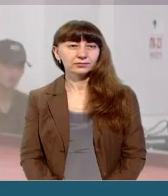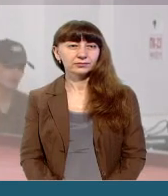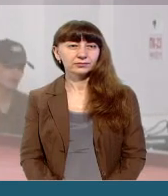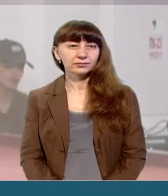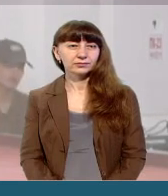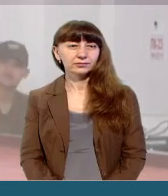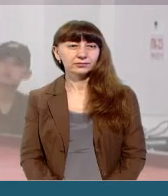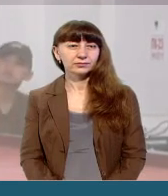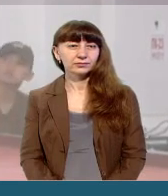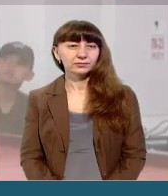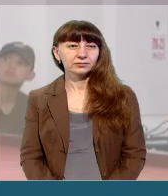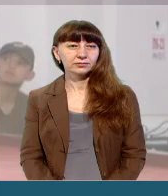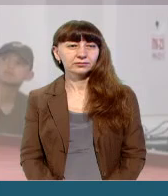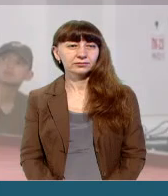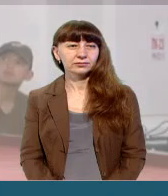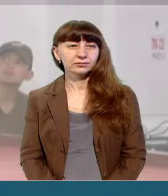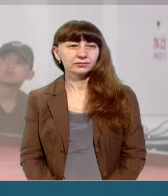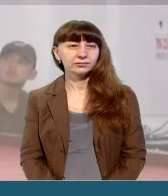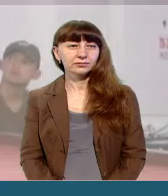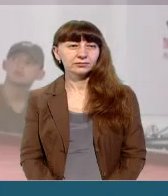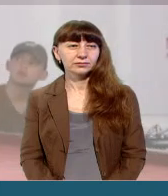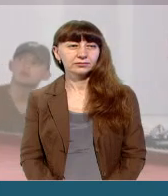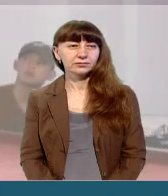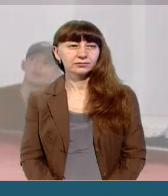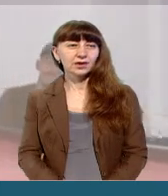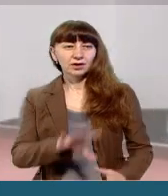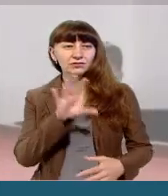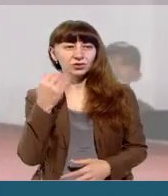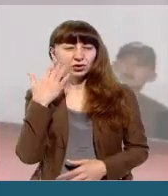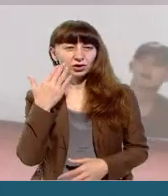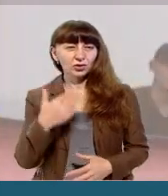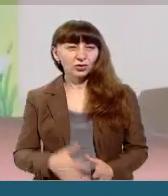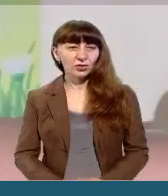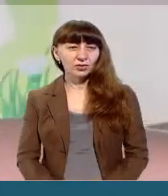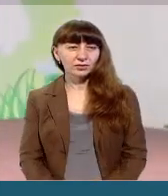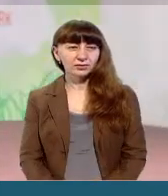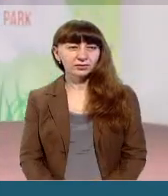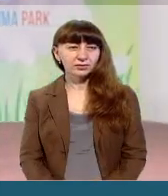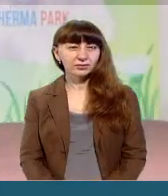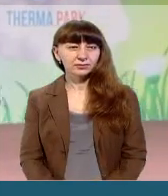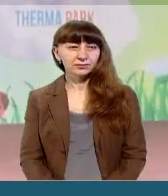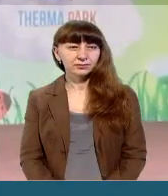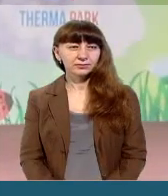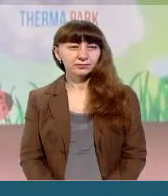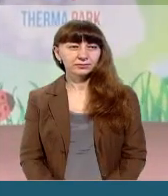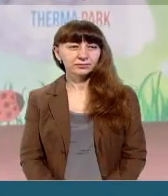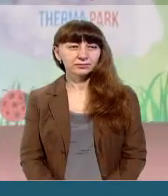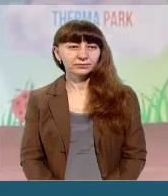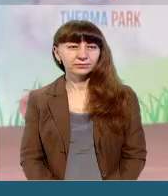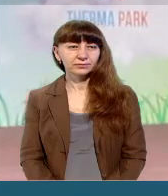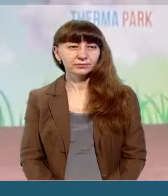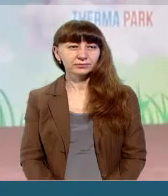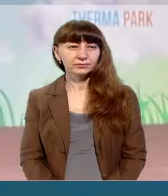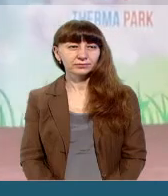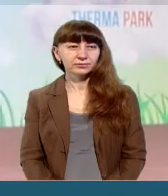получаем возможность выиграть приз всё легко и очень чайник мама ваша Аплодисменты был абсолютно правильный